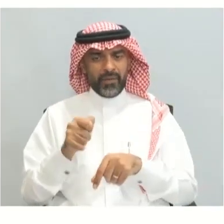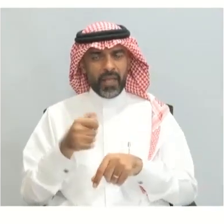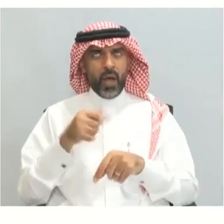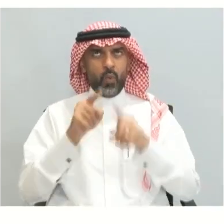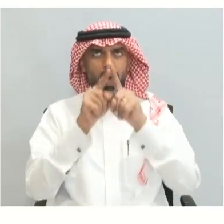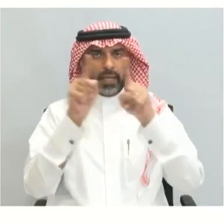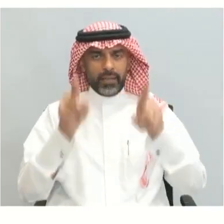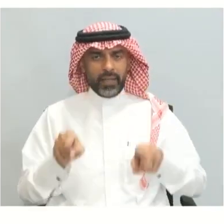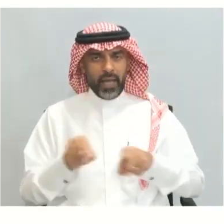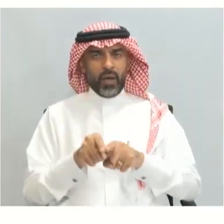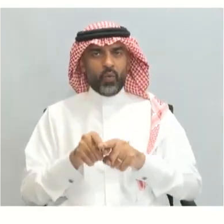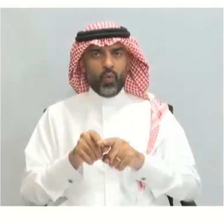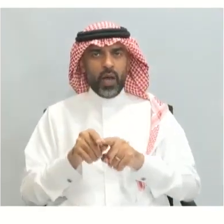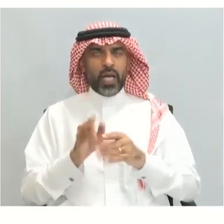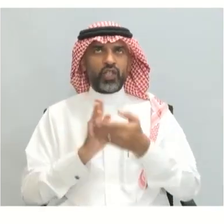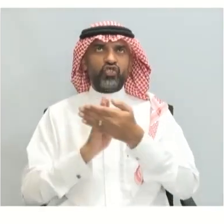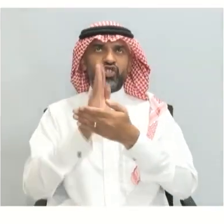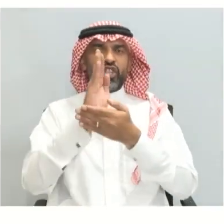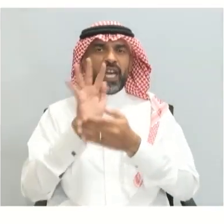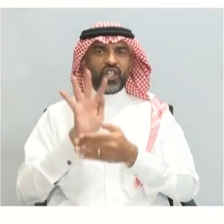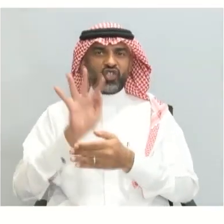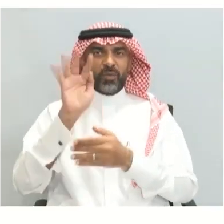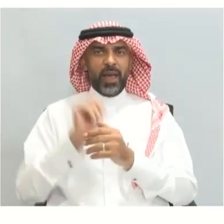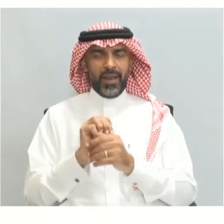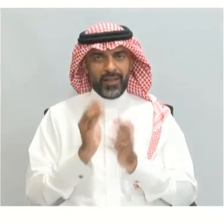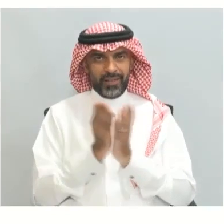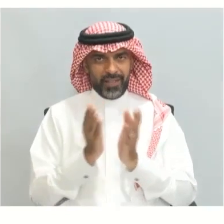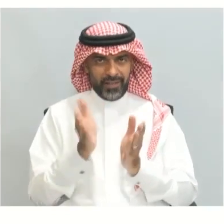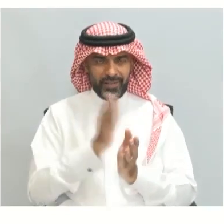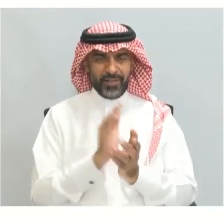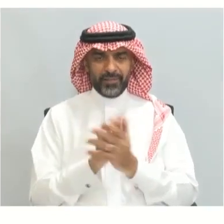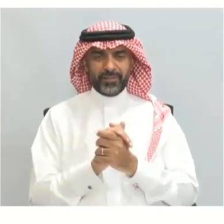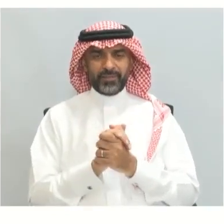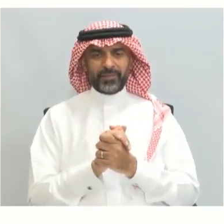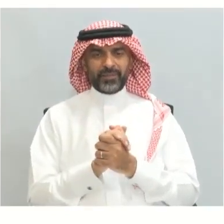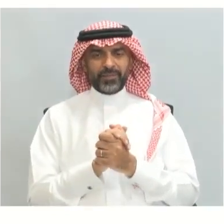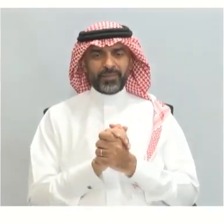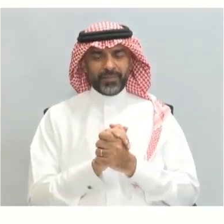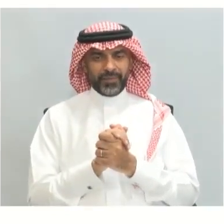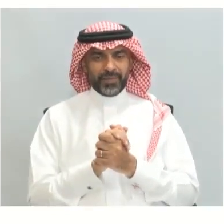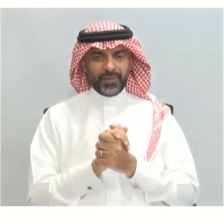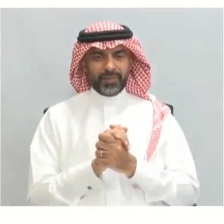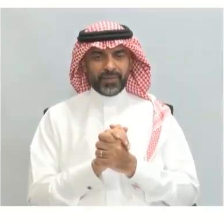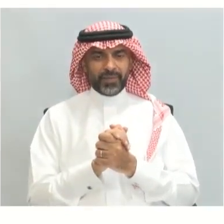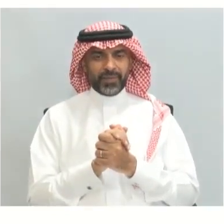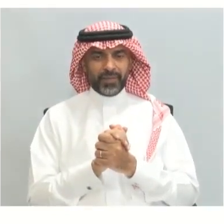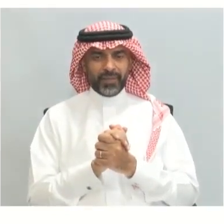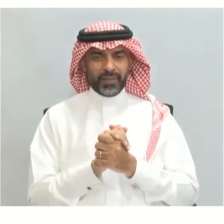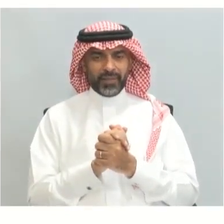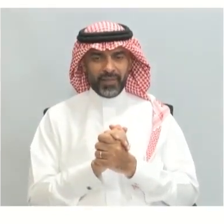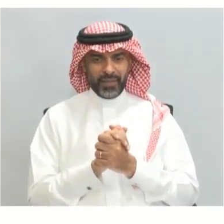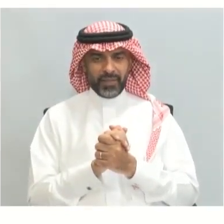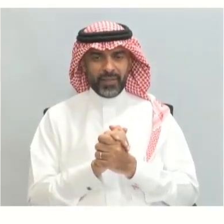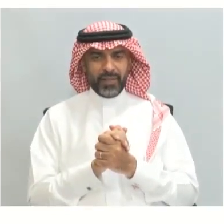والاطار واتجاه الشمال اذا في هذا الدرس ابنائي وبنات الطلاب نتعرف على ايضا من